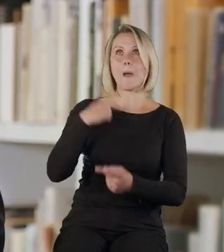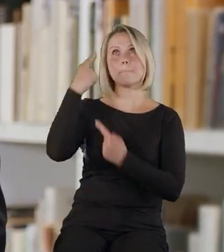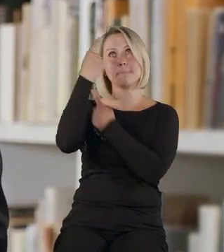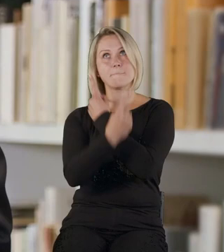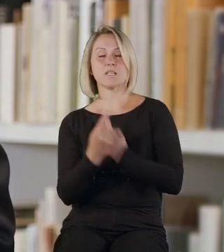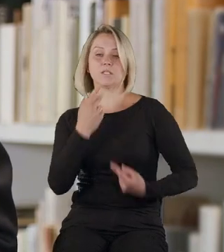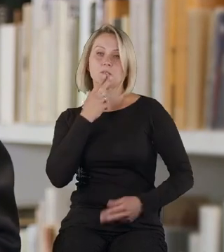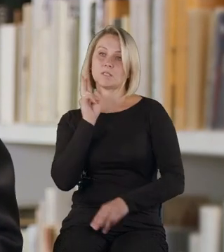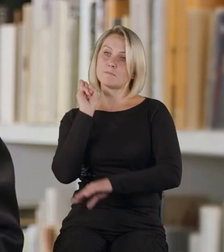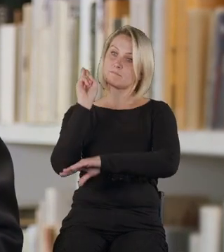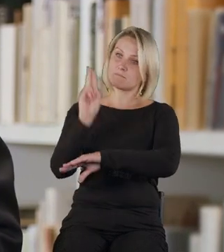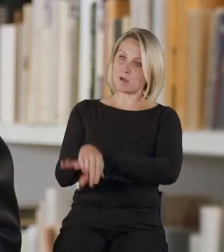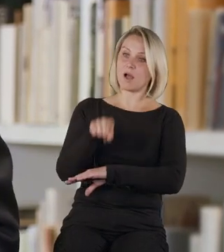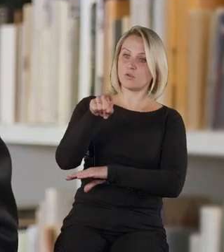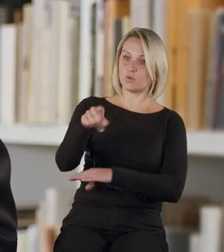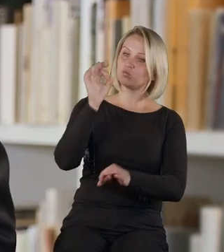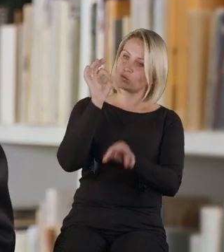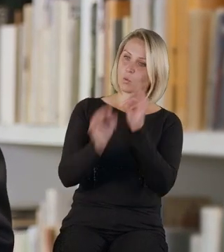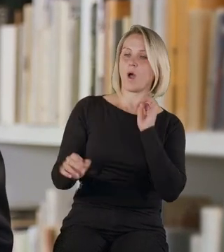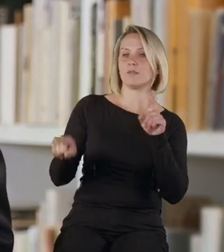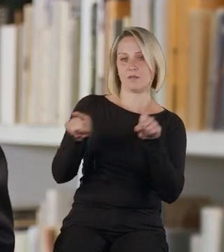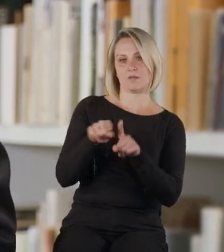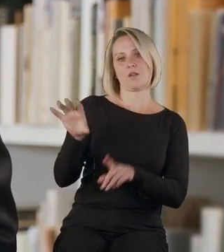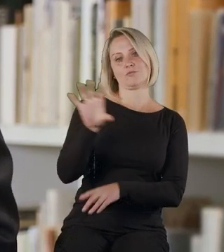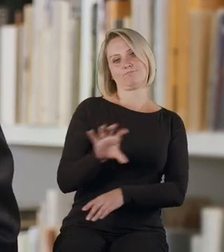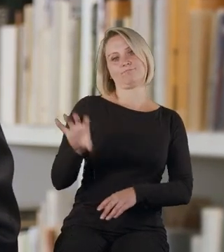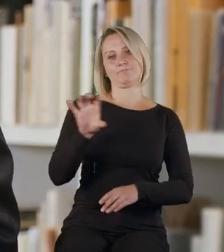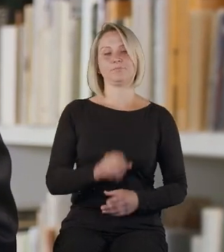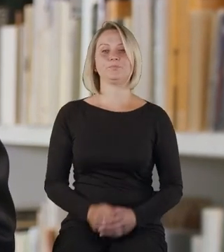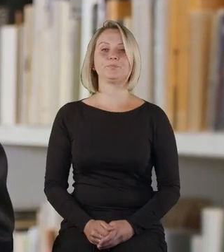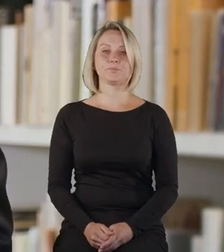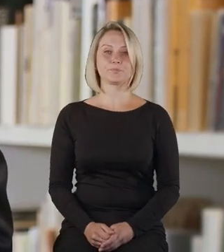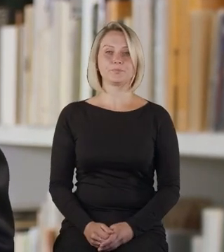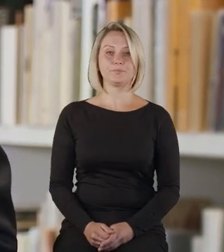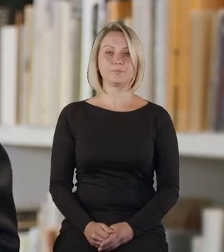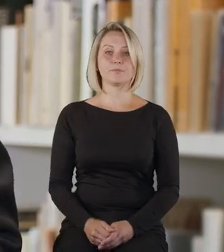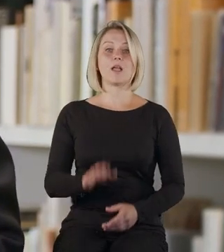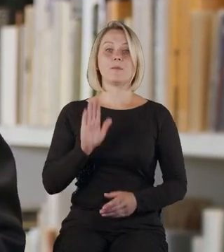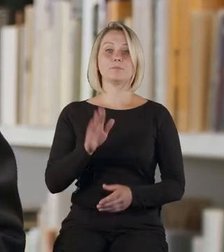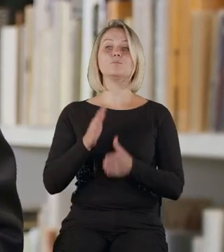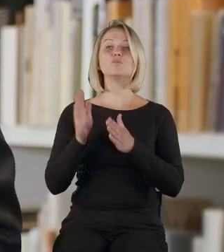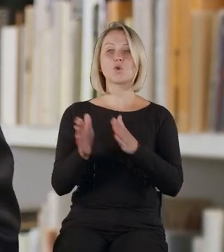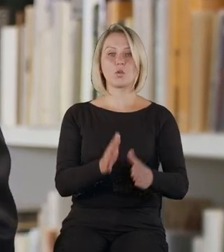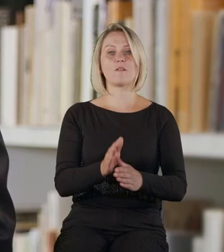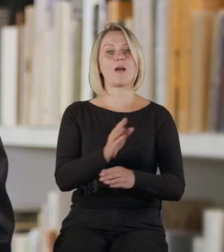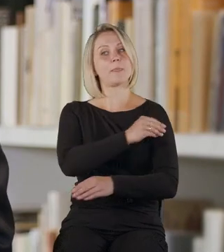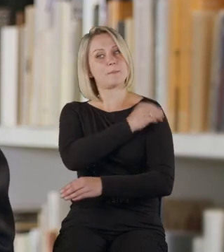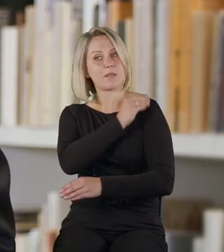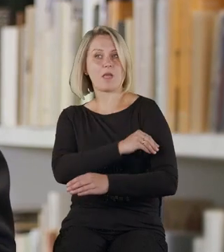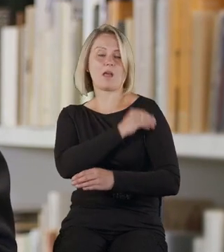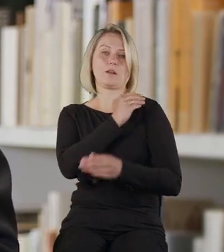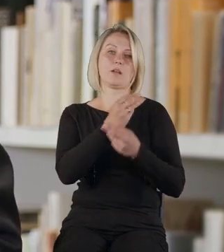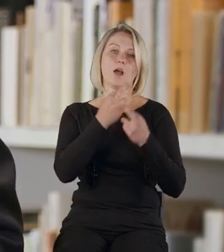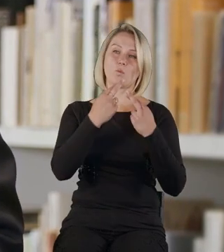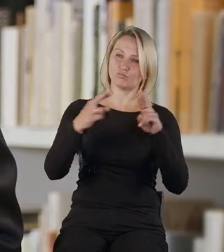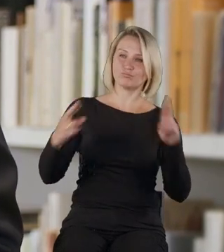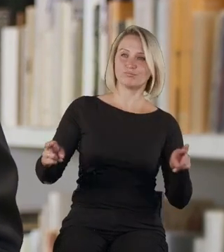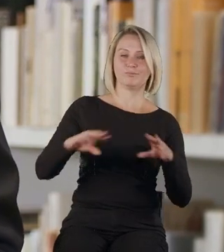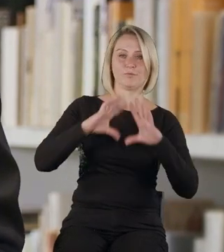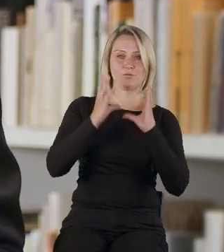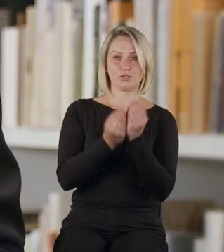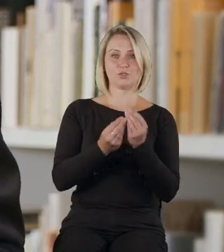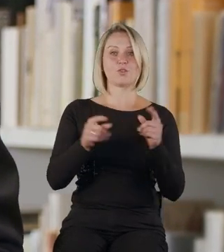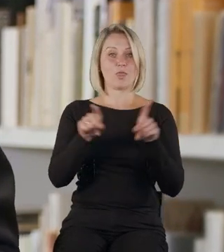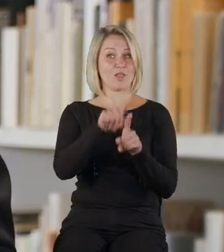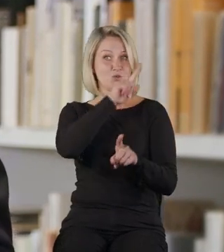jako kandydaci do studiowania w Uniwersytecie Śląskim. Przygotowane materiały i świetnie